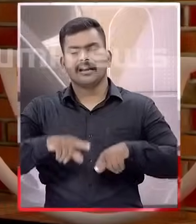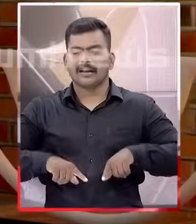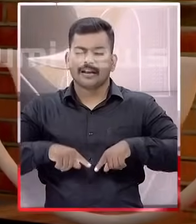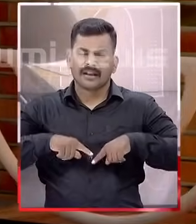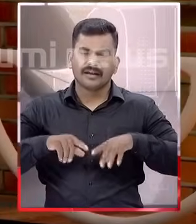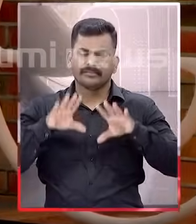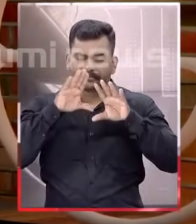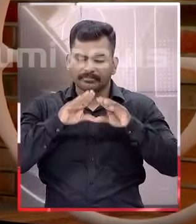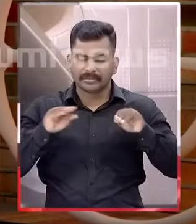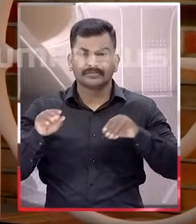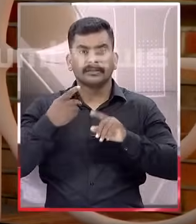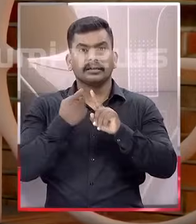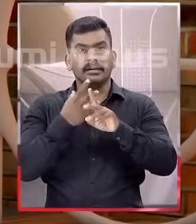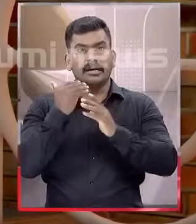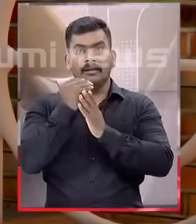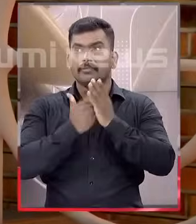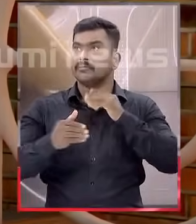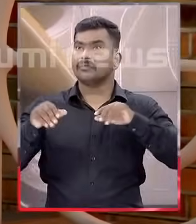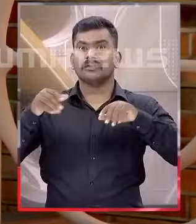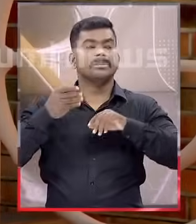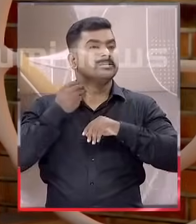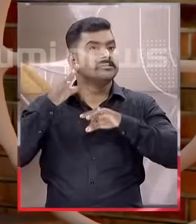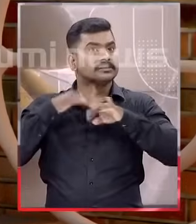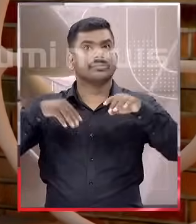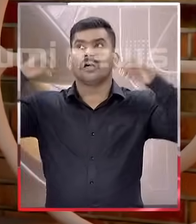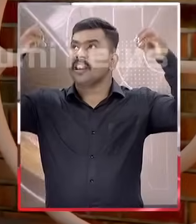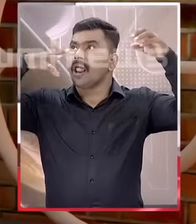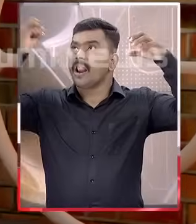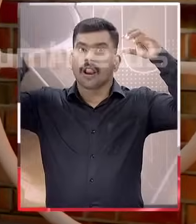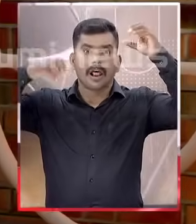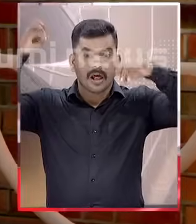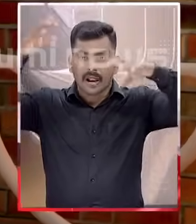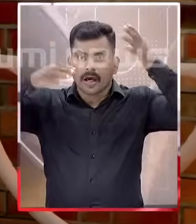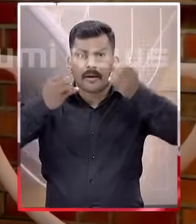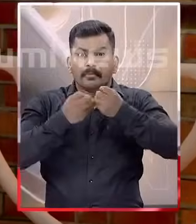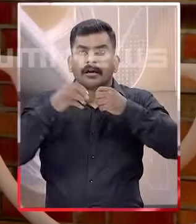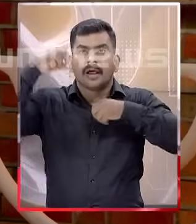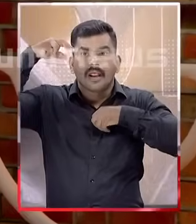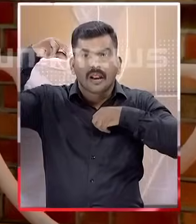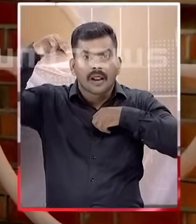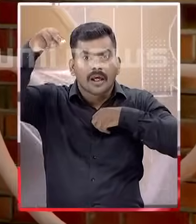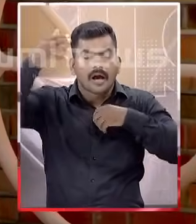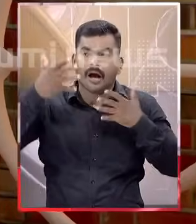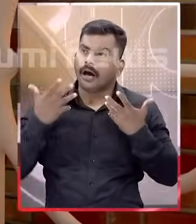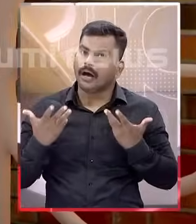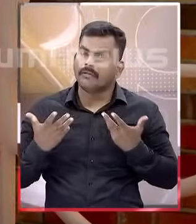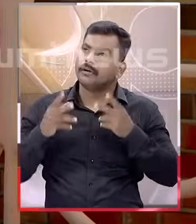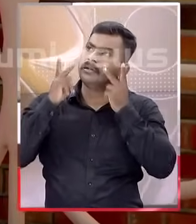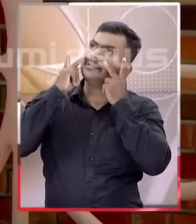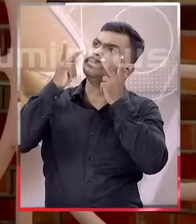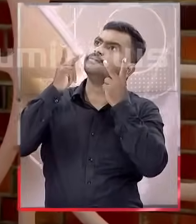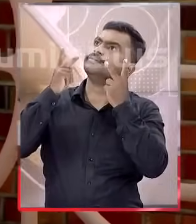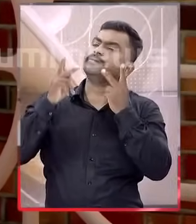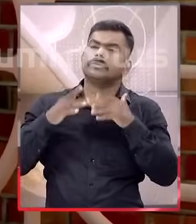ഈ കേരളീയത്തിൻ്റെ പേരിൽ ഈ വഴിനീള നഗരവീഥികളിലൊക്കെ ലൈറ്റ് ഇടുന്നുണ്ടല്ലോ, ആ ലൈറ്റ് എന്തിനാണ്? ആണ് നമ്മൾ മനസ്സ് തെളിയാൻ വേണ്ടി, അല്ലെങ്കിൽ നമ്മളുടെ കൺകുളിർക്ക്